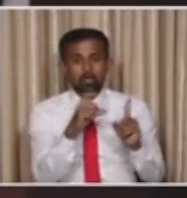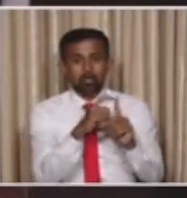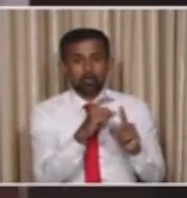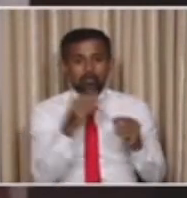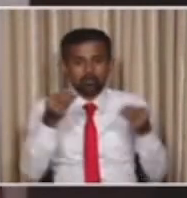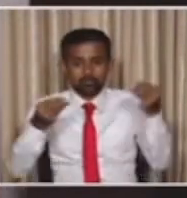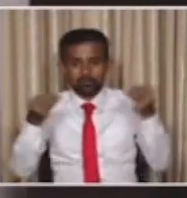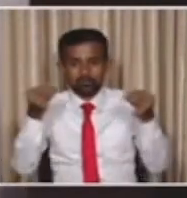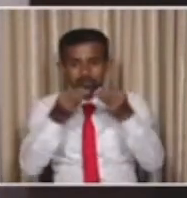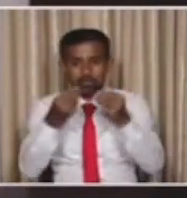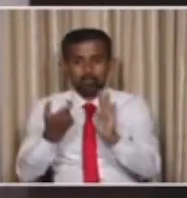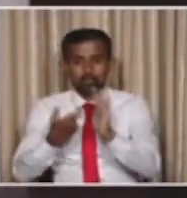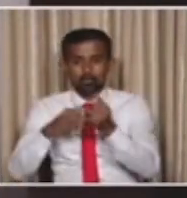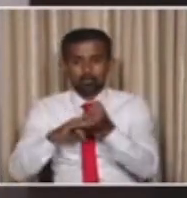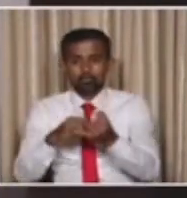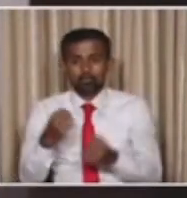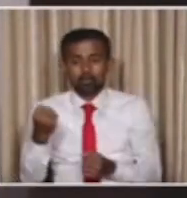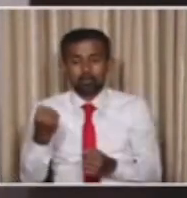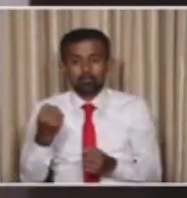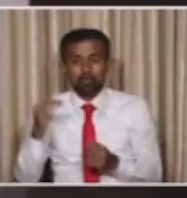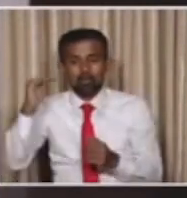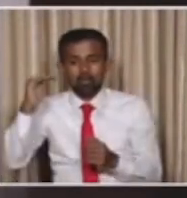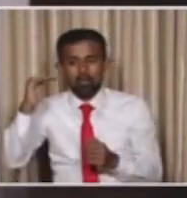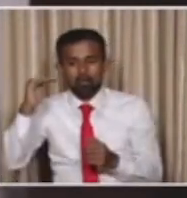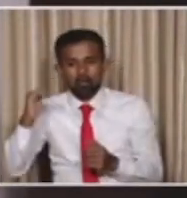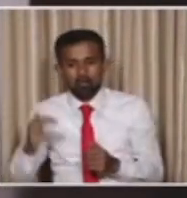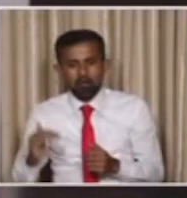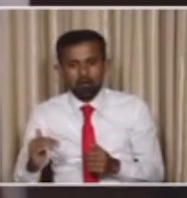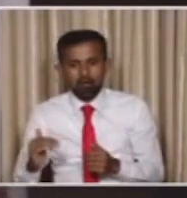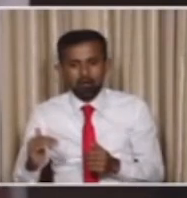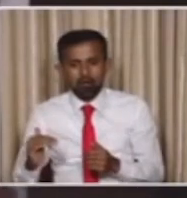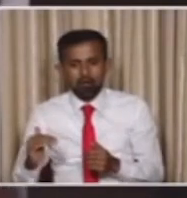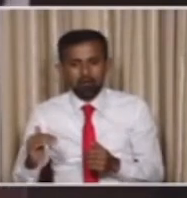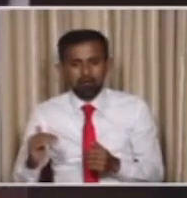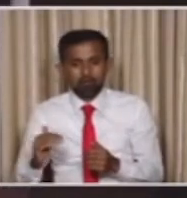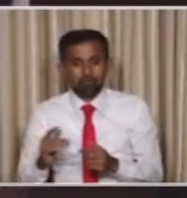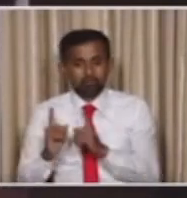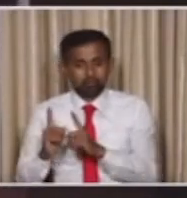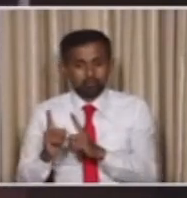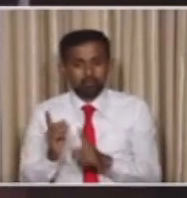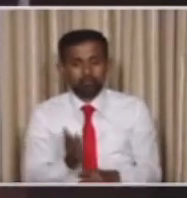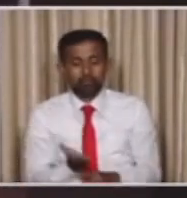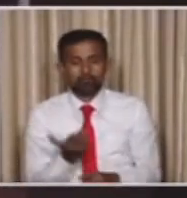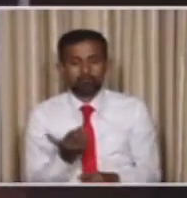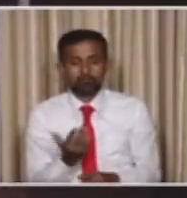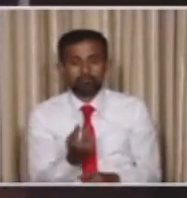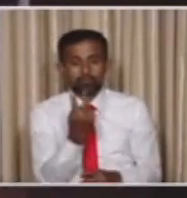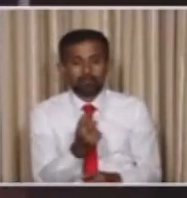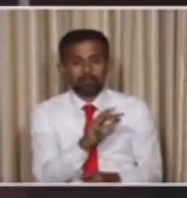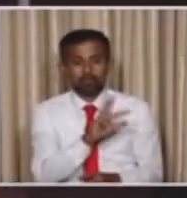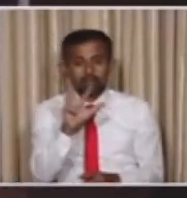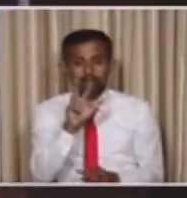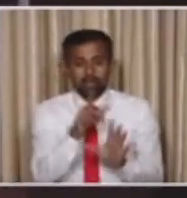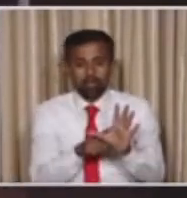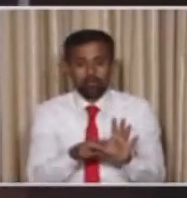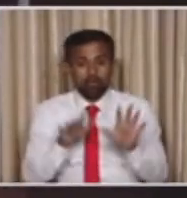සාපේක්ෂව රුපියලේ අගය අඩු පාලන මට්ටමක පවත්වාගෙන යෑම සඳහා 2019